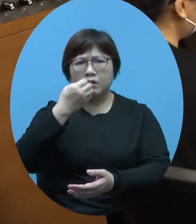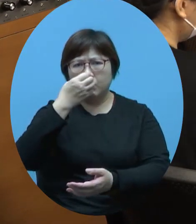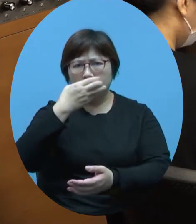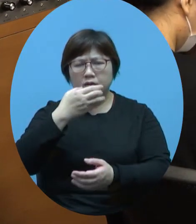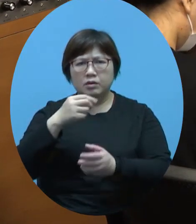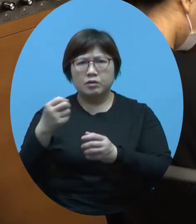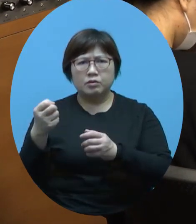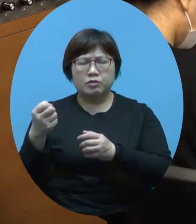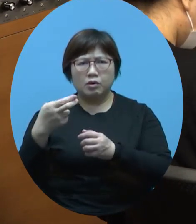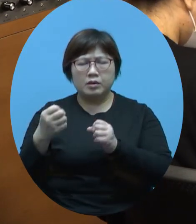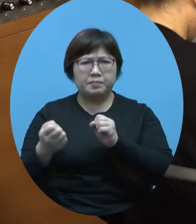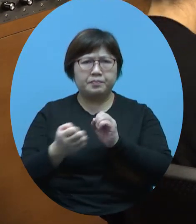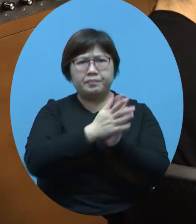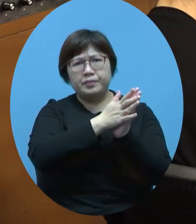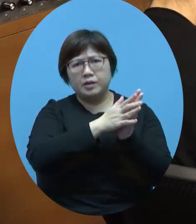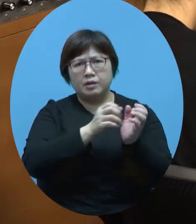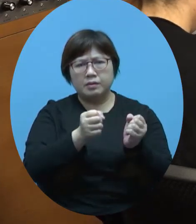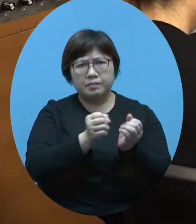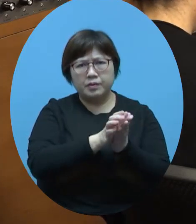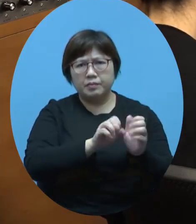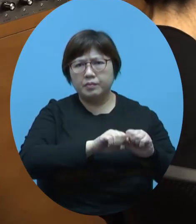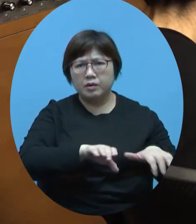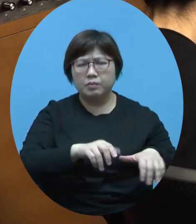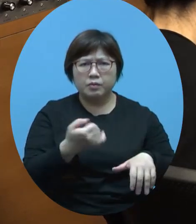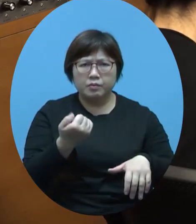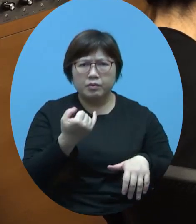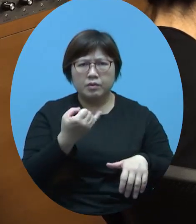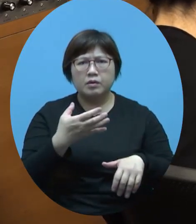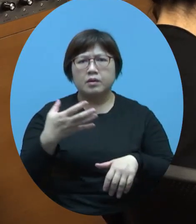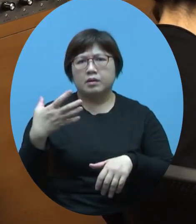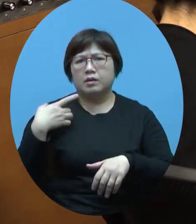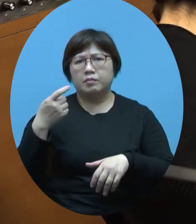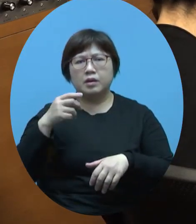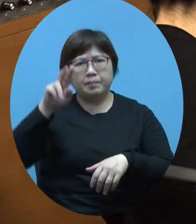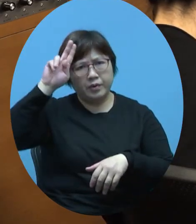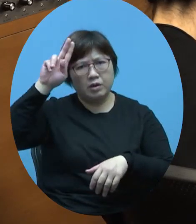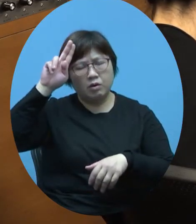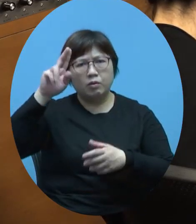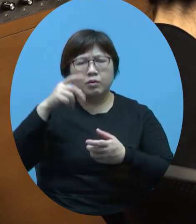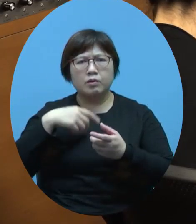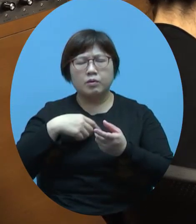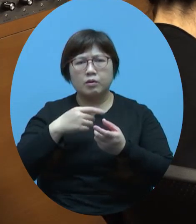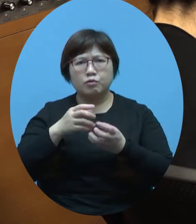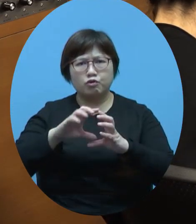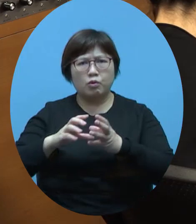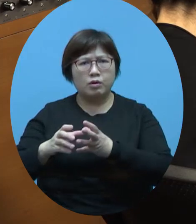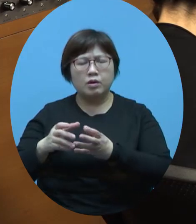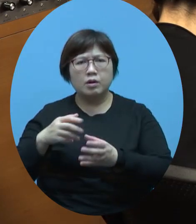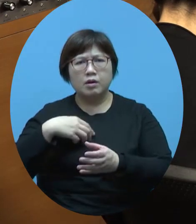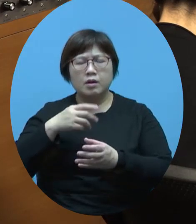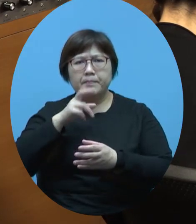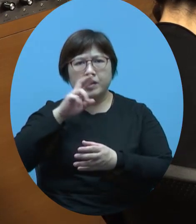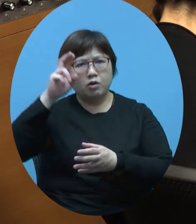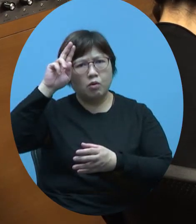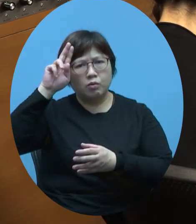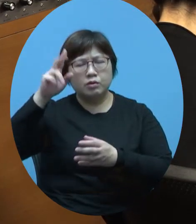再多一波嘅感染咧？咁仲有就係再想問翻咧，尋日秘魯群組嗰度咧，其實覺得秘魯嗰啲人應唔應該全部送